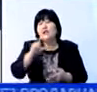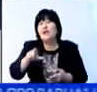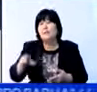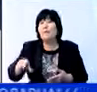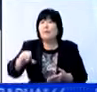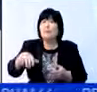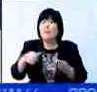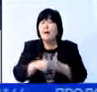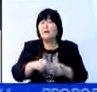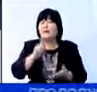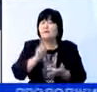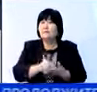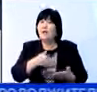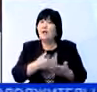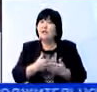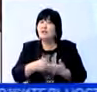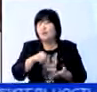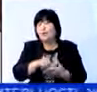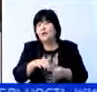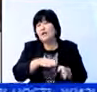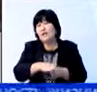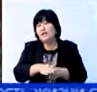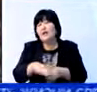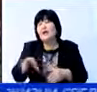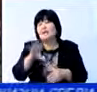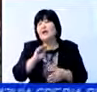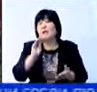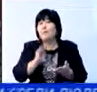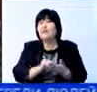по всей стране должны принять активное участие в реализации всех поставленных задач.